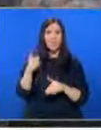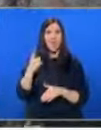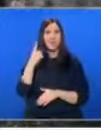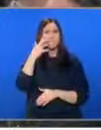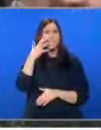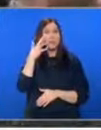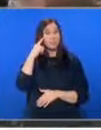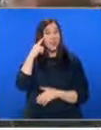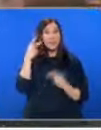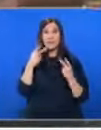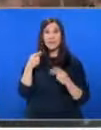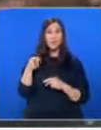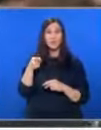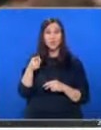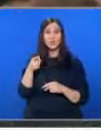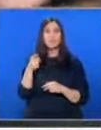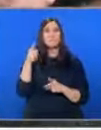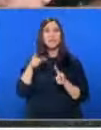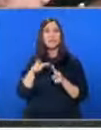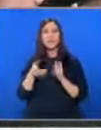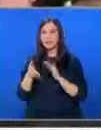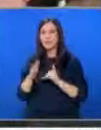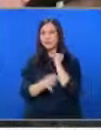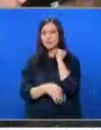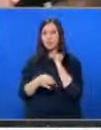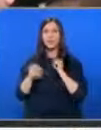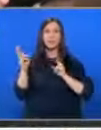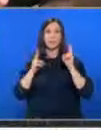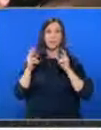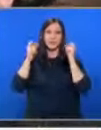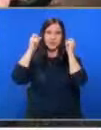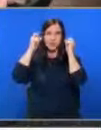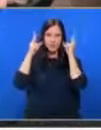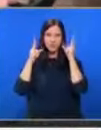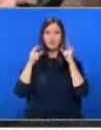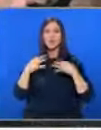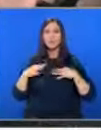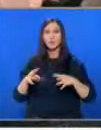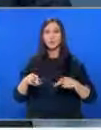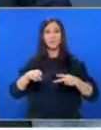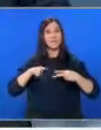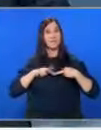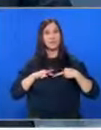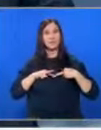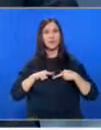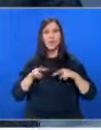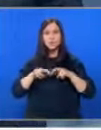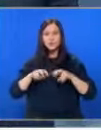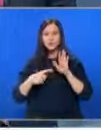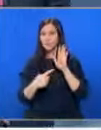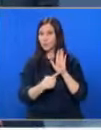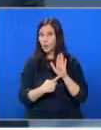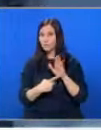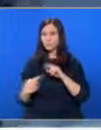менталитет. Ако този менталитет отиде в историята, демокрацията ще бъде съживена, свободата ще се върне. Проучванията